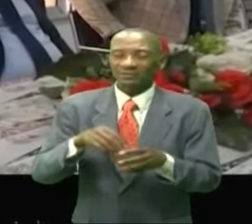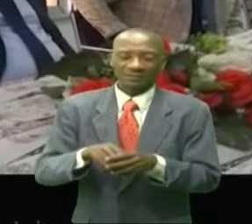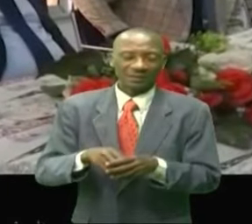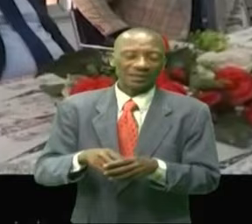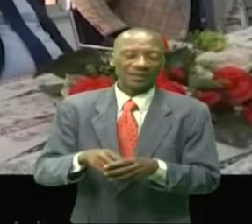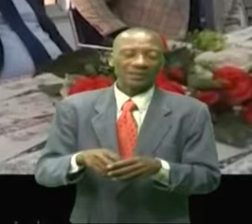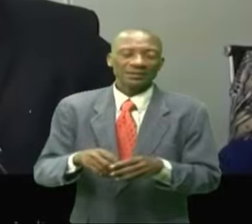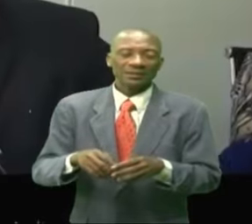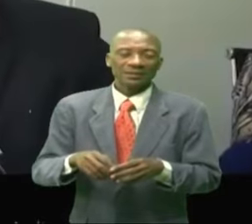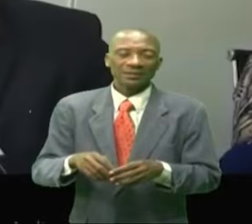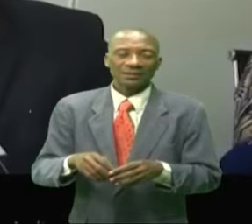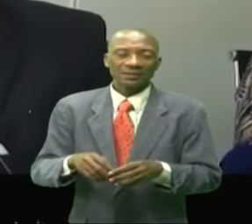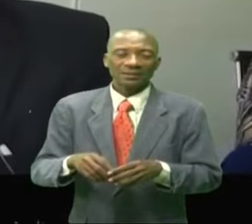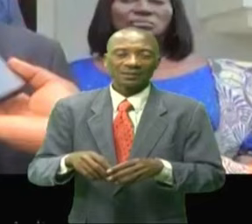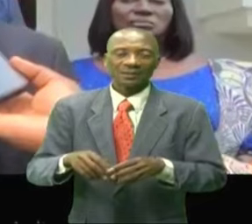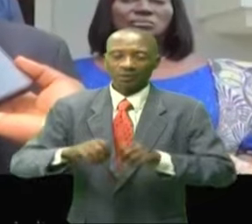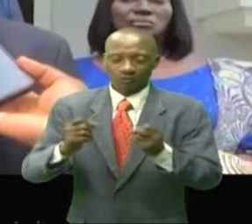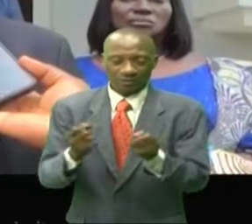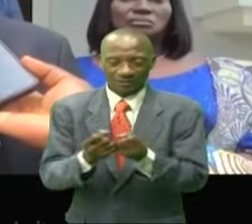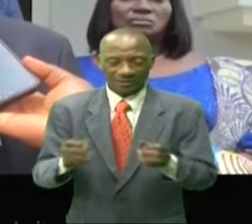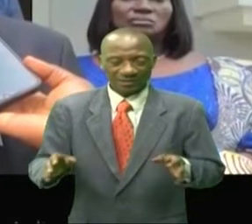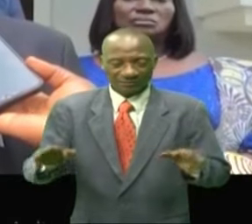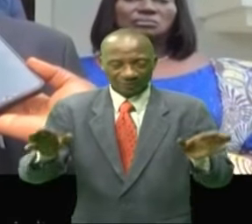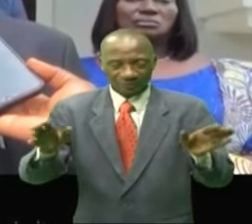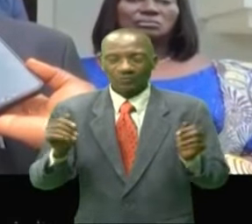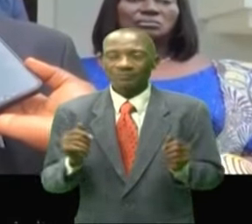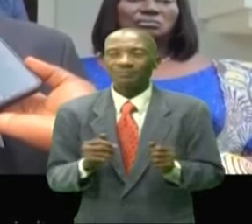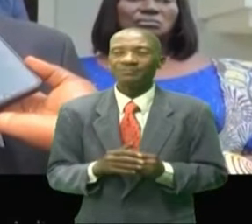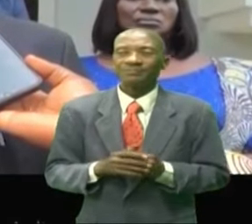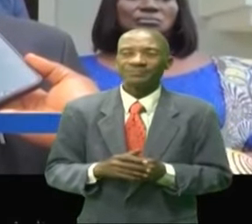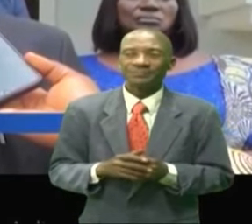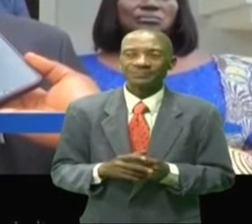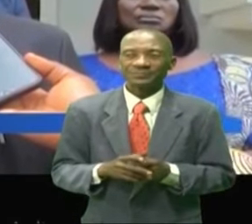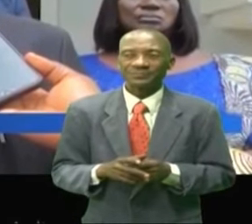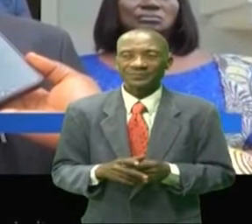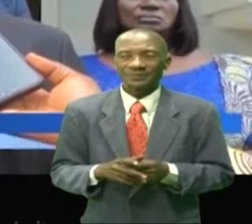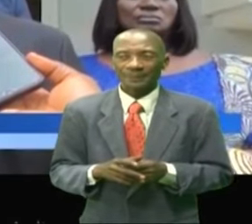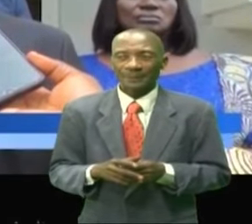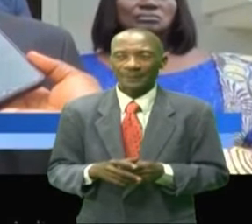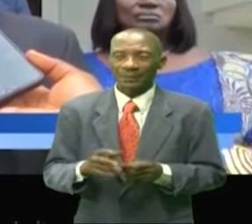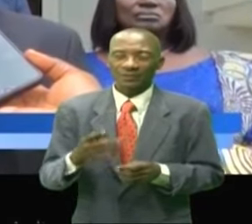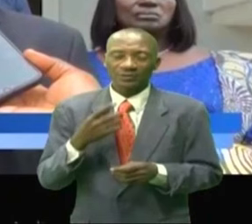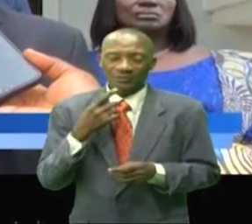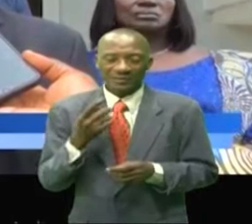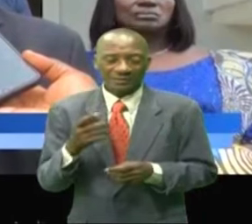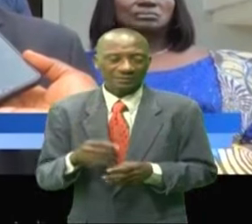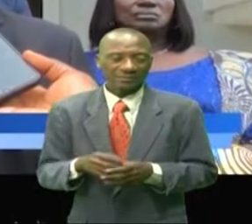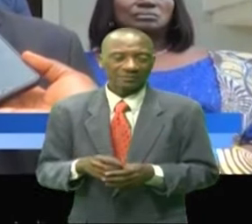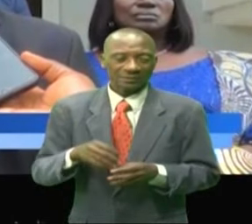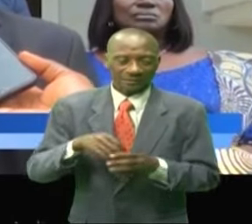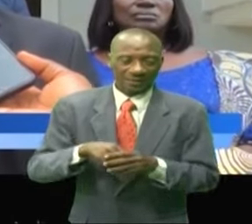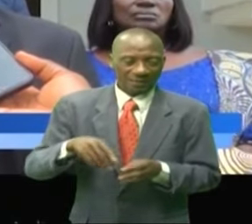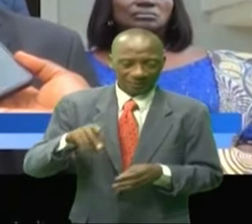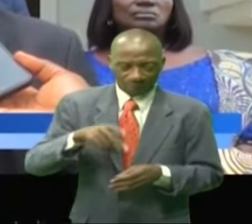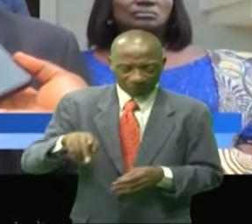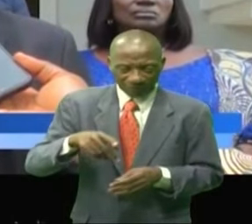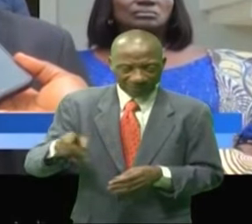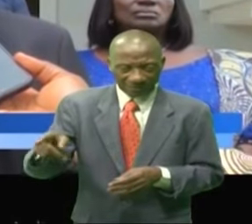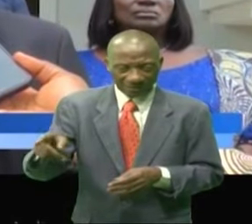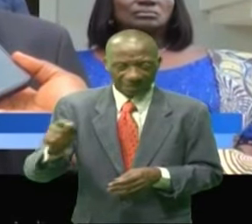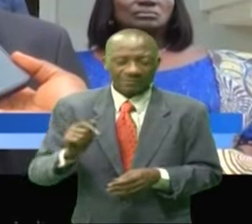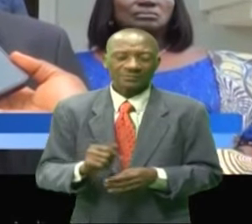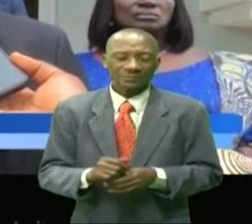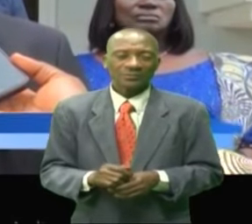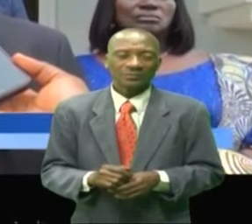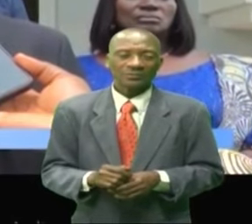Eric Kindidi, chef de la délégation. Il est constaté en province notamment, par nos amis des bureaux de